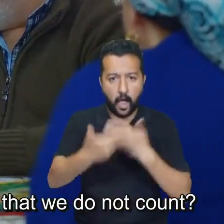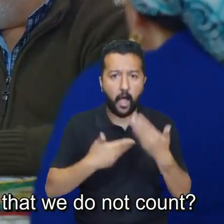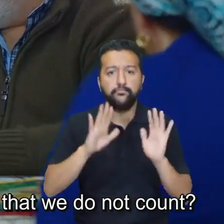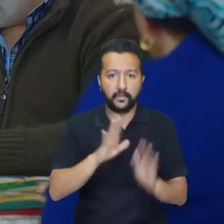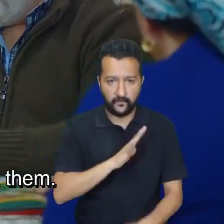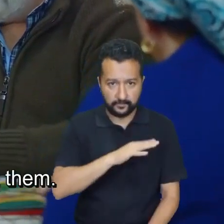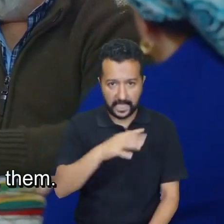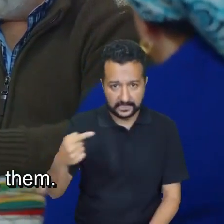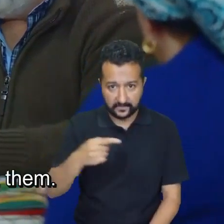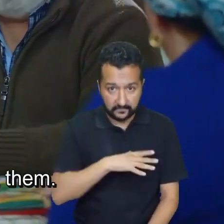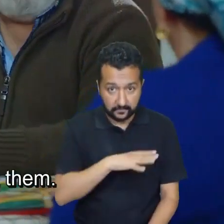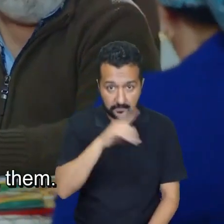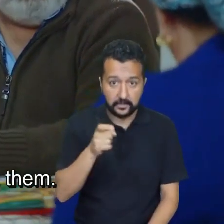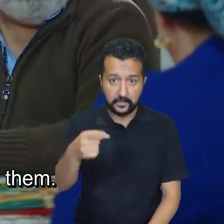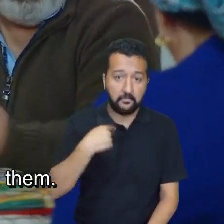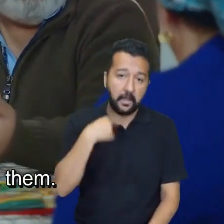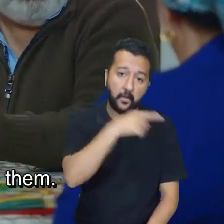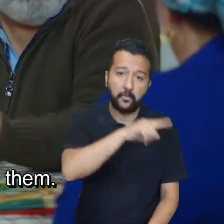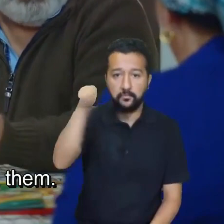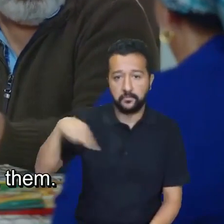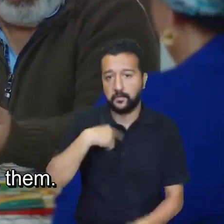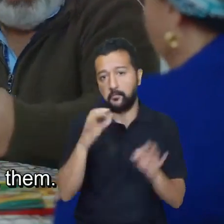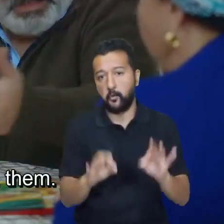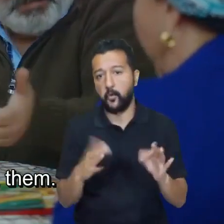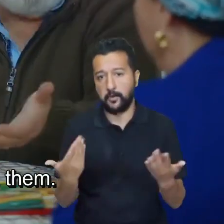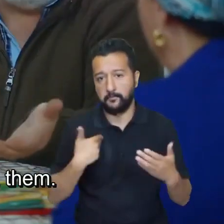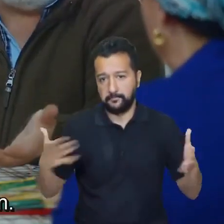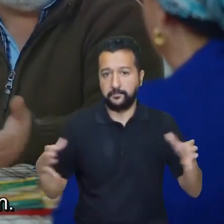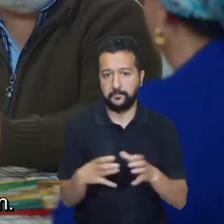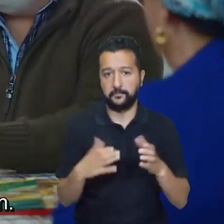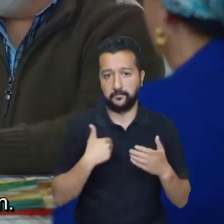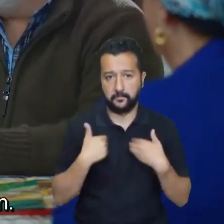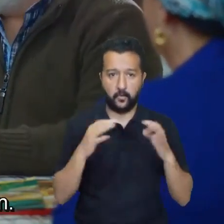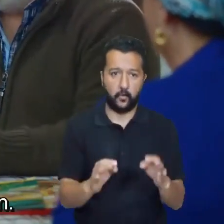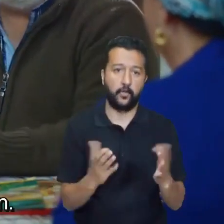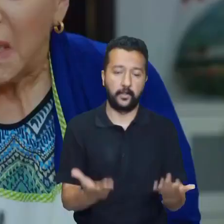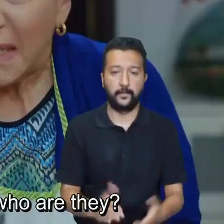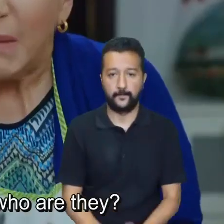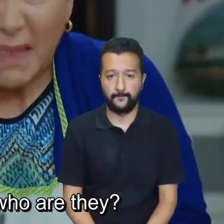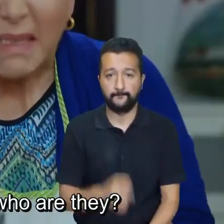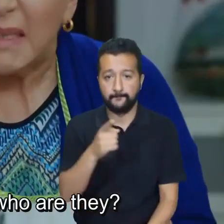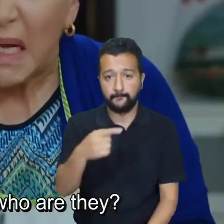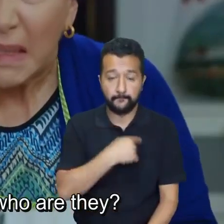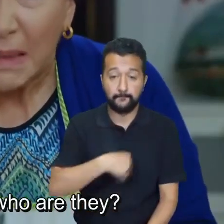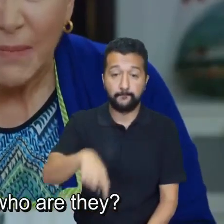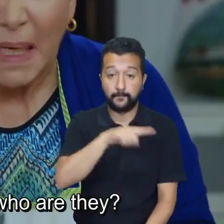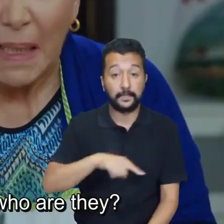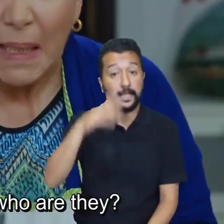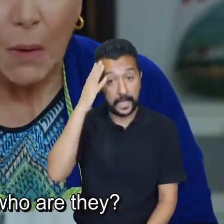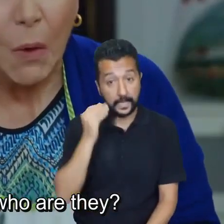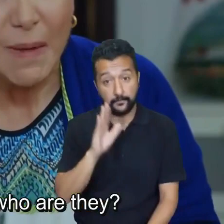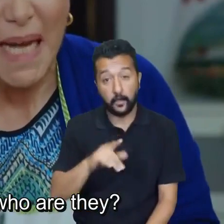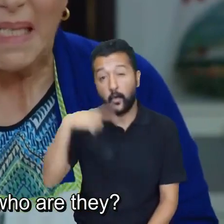kimse kaldı mı? Yani sen ben o, siz biz onlar. Yani biz bizeyiz. Ay o kadar işte. Sen biz sizi anladım